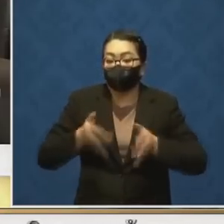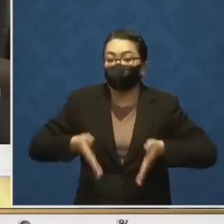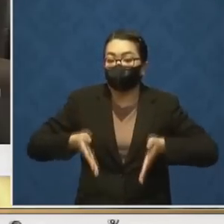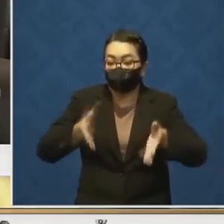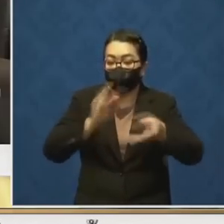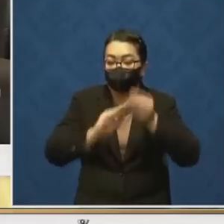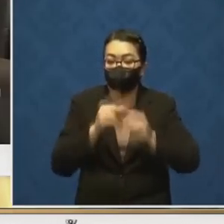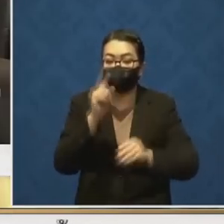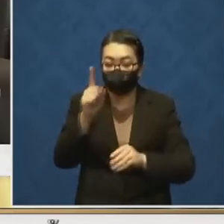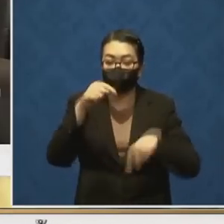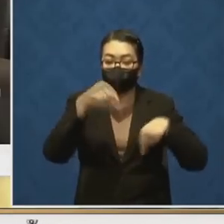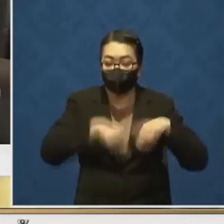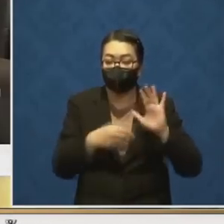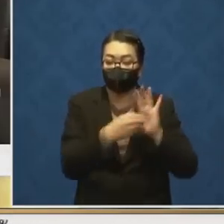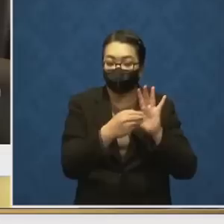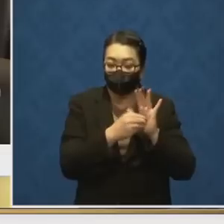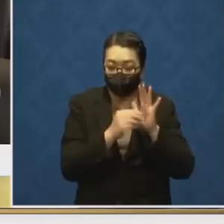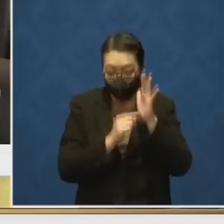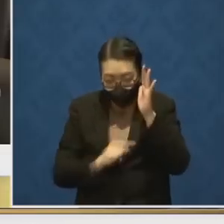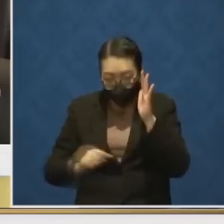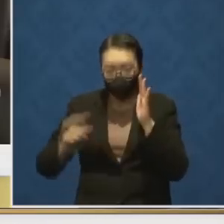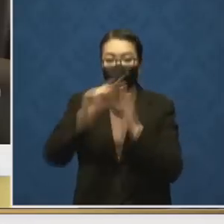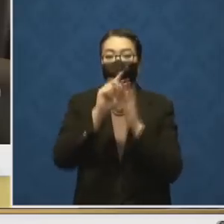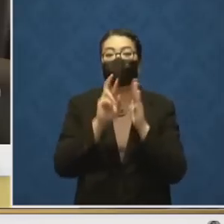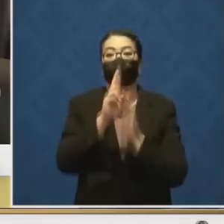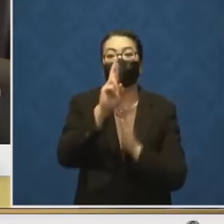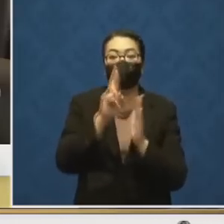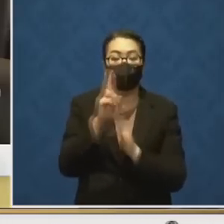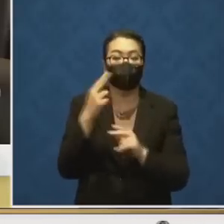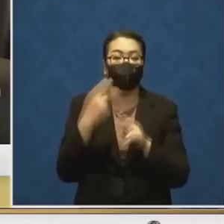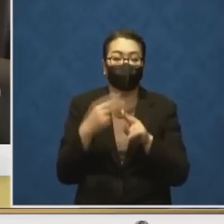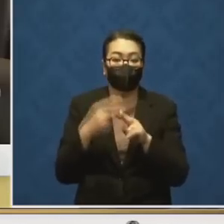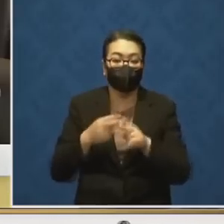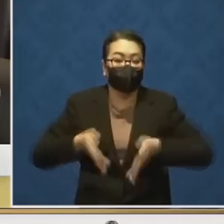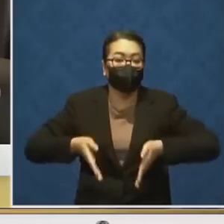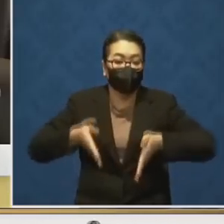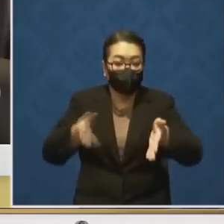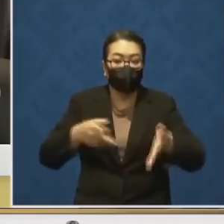จากกรงเทพไปสุดที่เชีงรายชื่อถนนผ่หลโยทิน